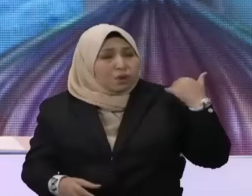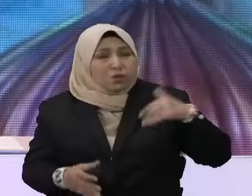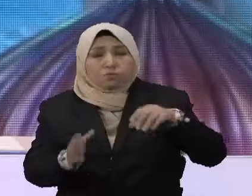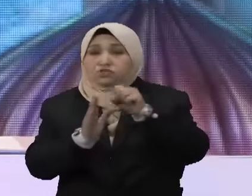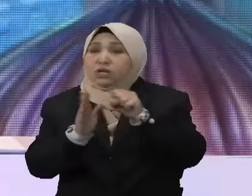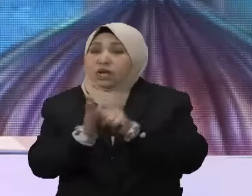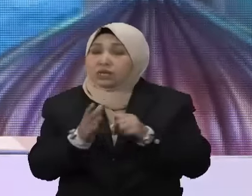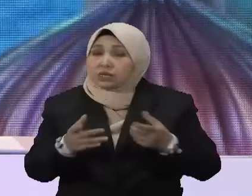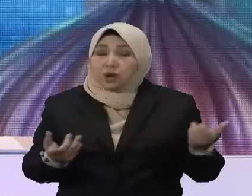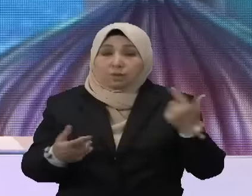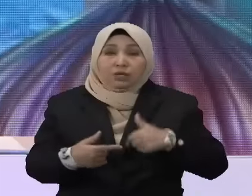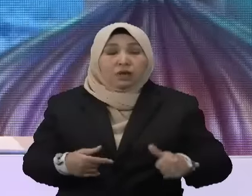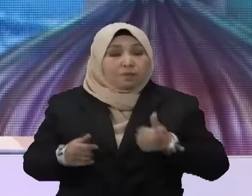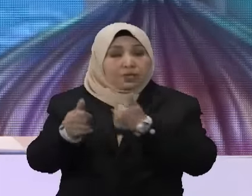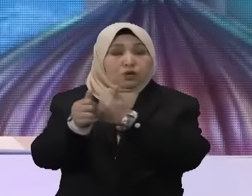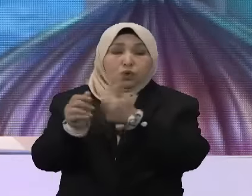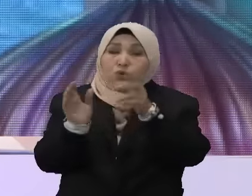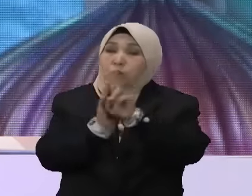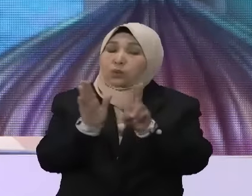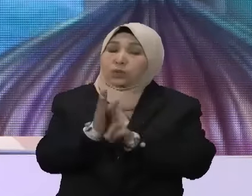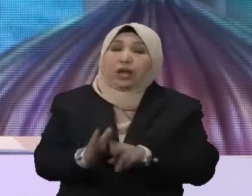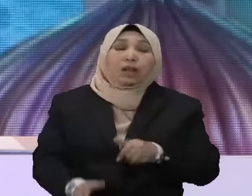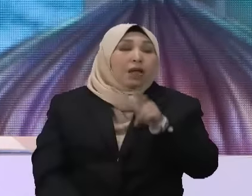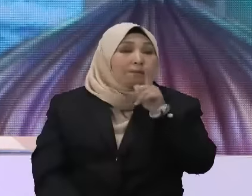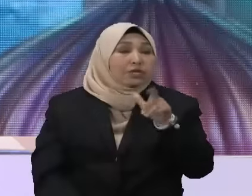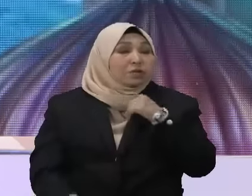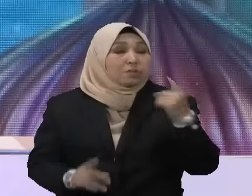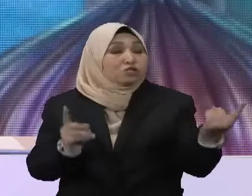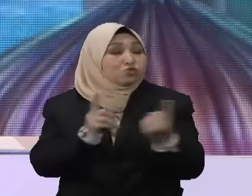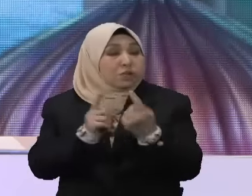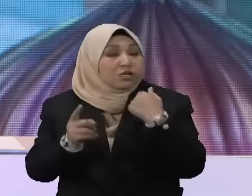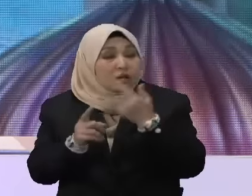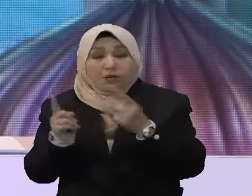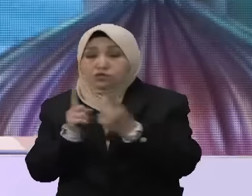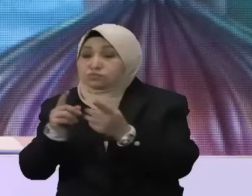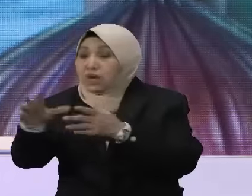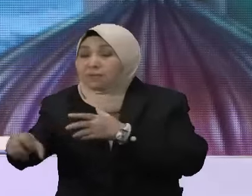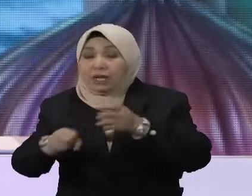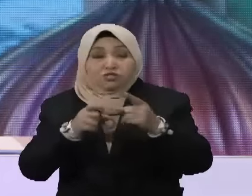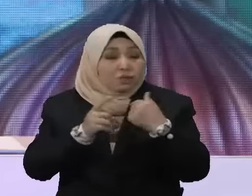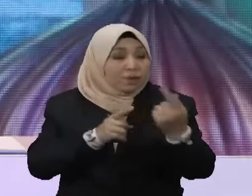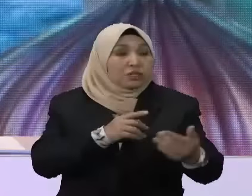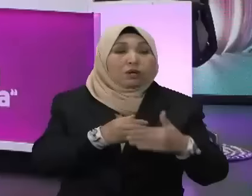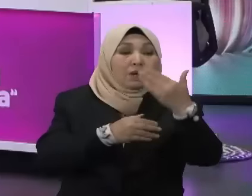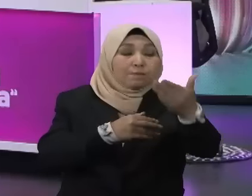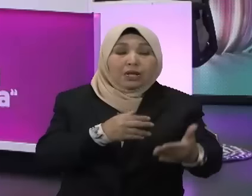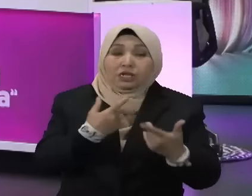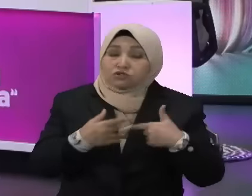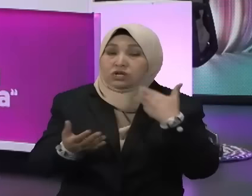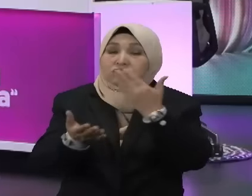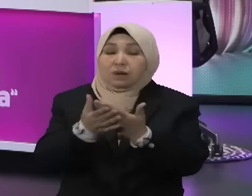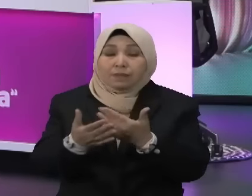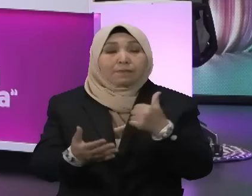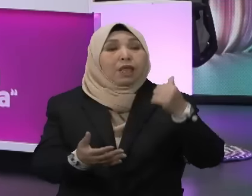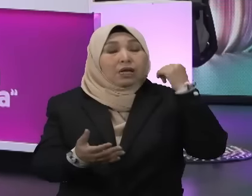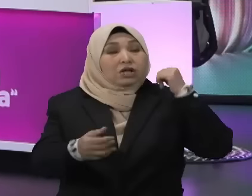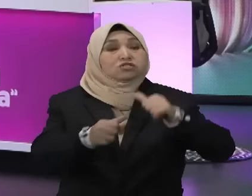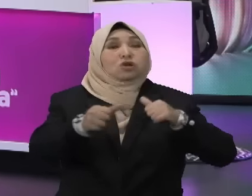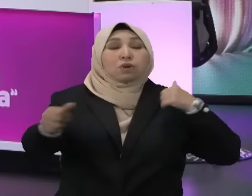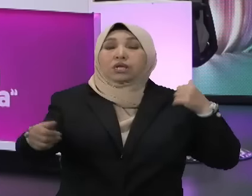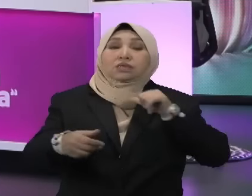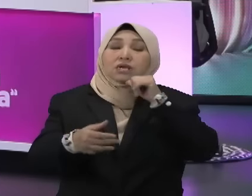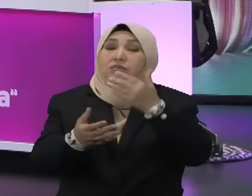datang, mereka mengikut undang-undang lama. Siapa jumpa ambil, siapa jumpa ambil. Cepat nampak. Orang depan senanglah, dia dah sampai dulu. Orang belakang jauh lagi ni, tak